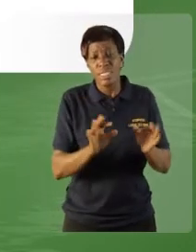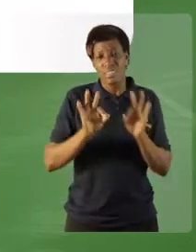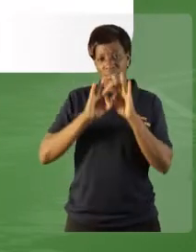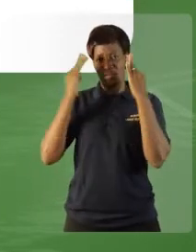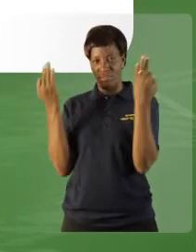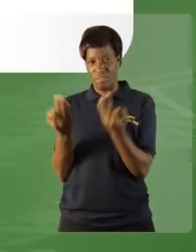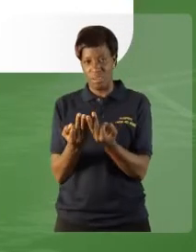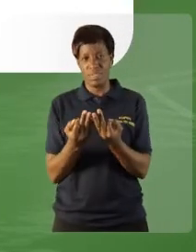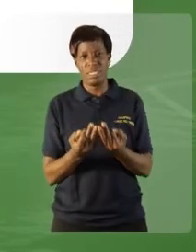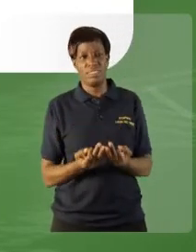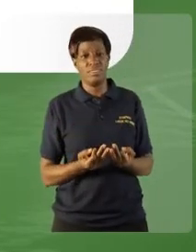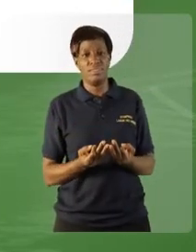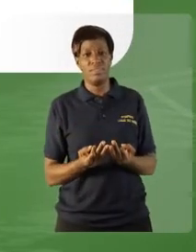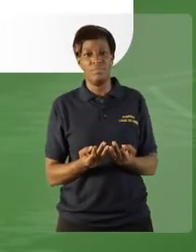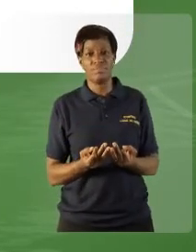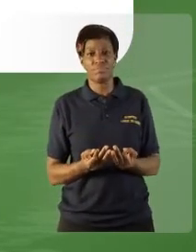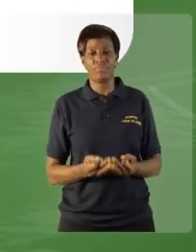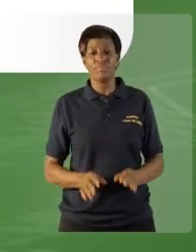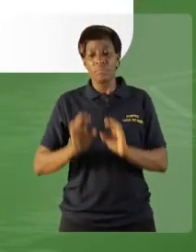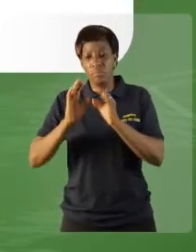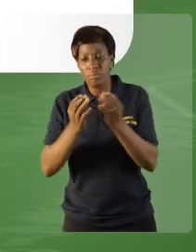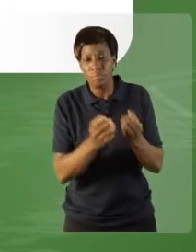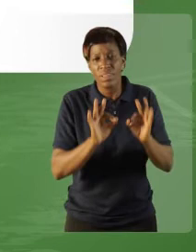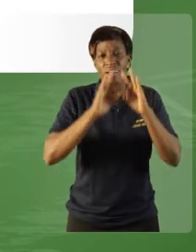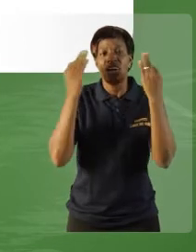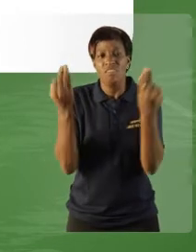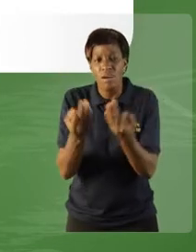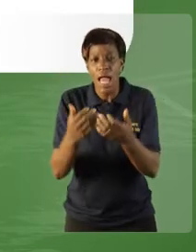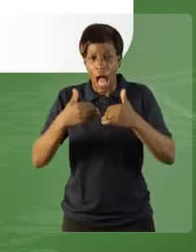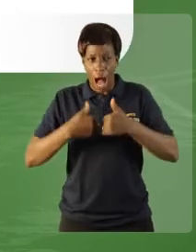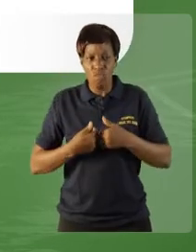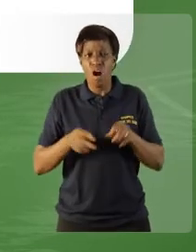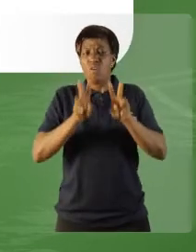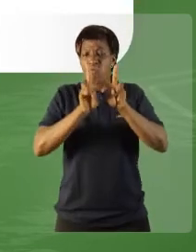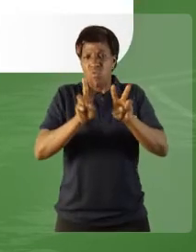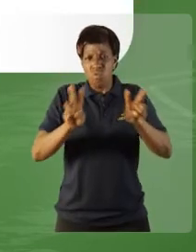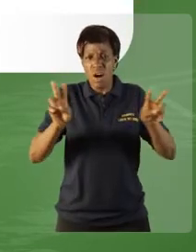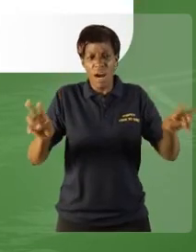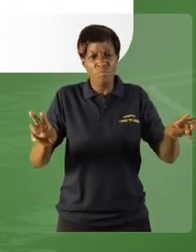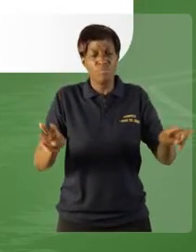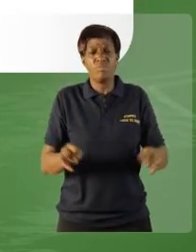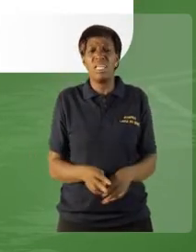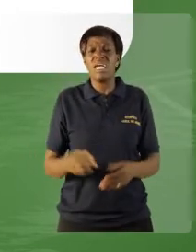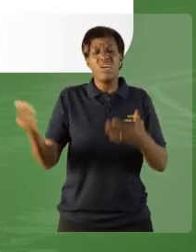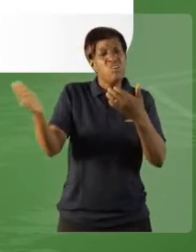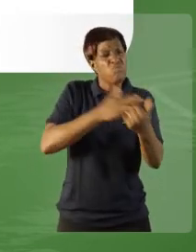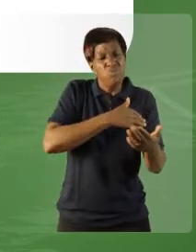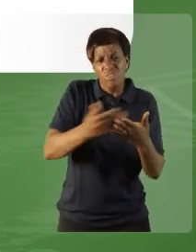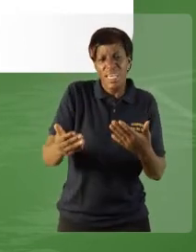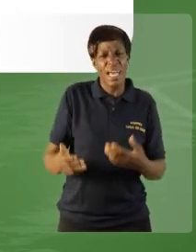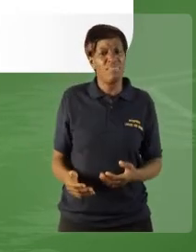Il est caractérisé par un vocabulaire vulgaire,